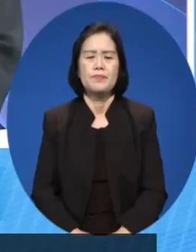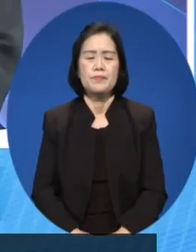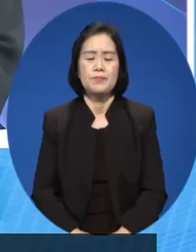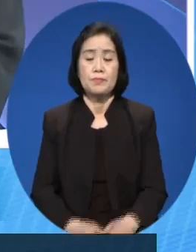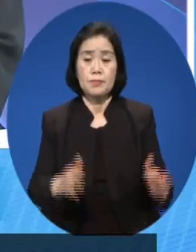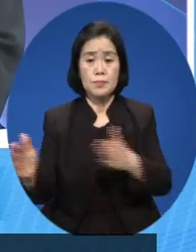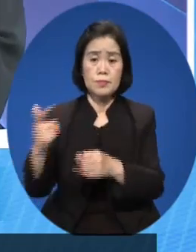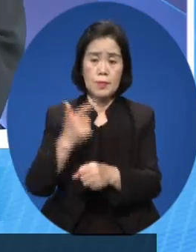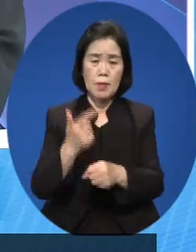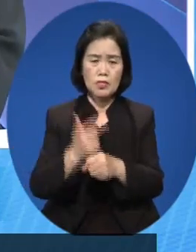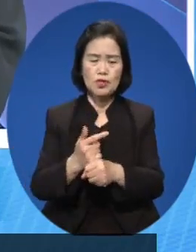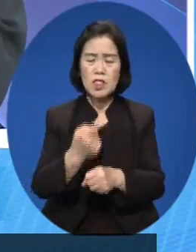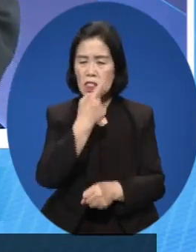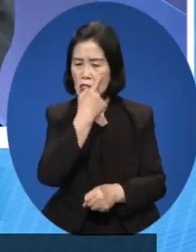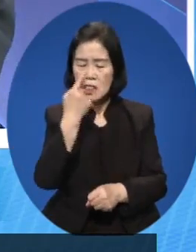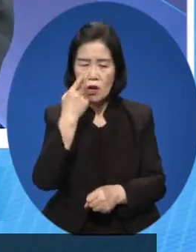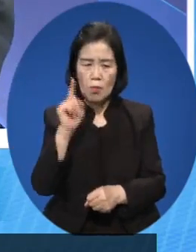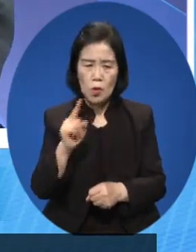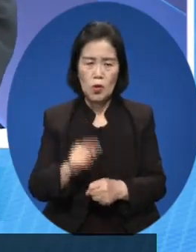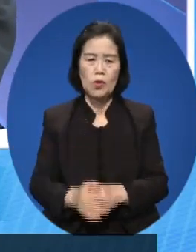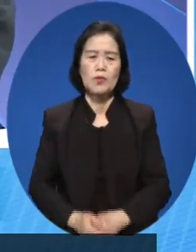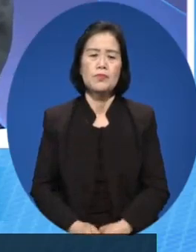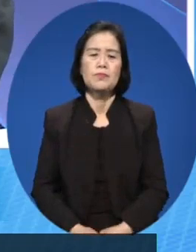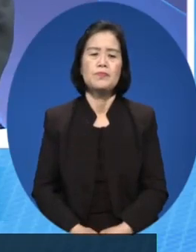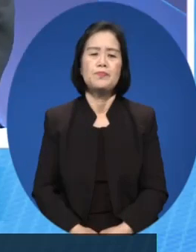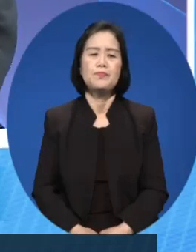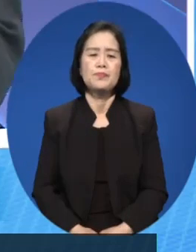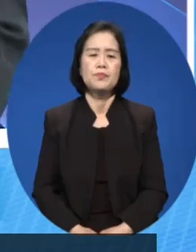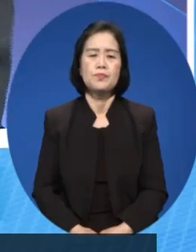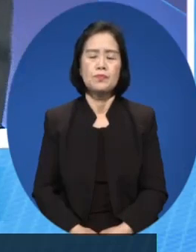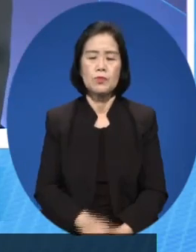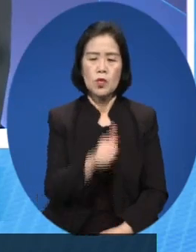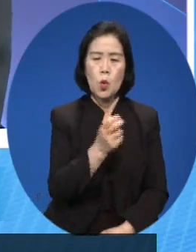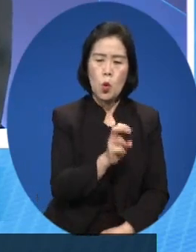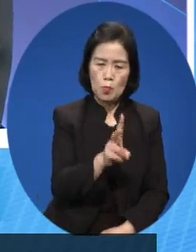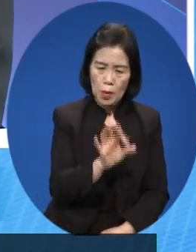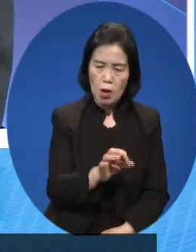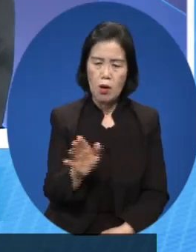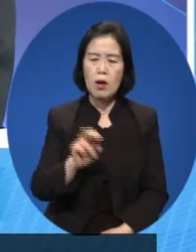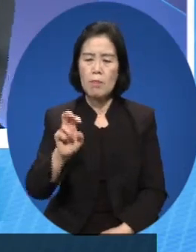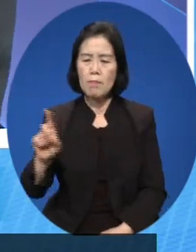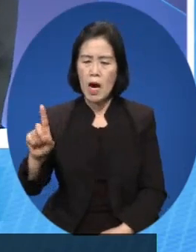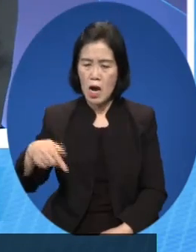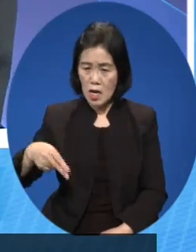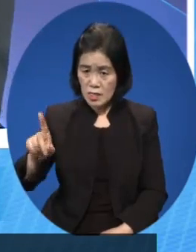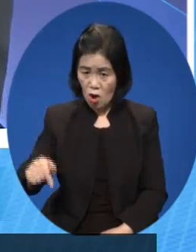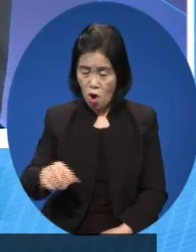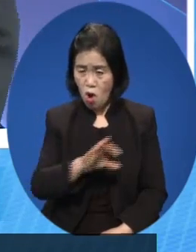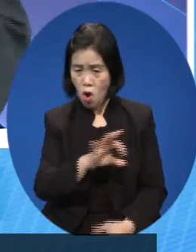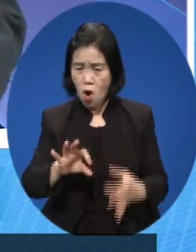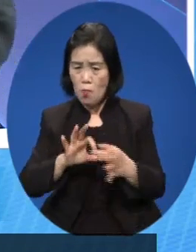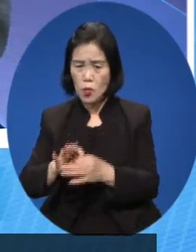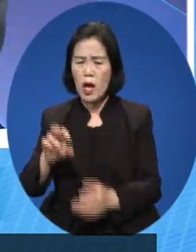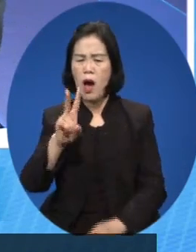그런데 남양주시가 이제 근거로 내놓는 한 분석 결과물이 있습니다 뭐 평이 남아 속으로 연장하는 것보다 양정 으로 연장하는 게 더